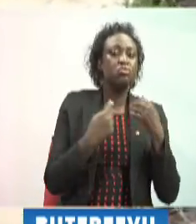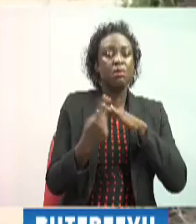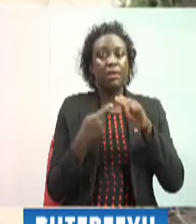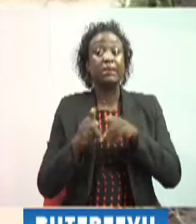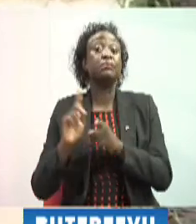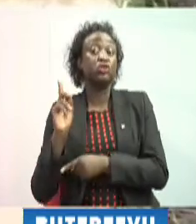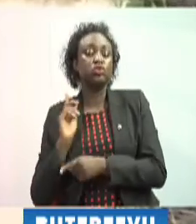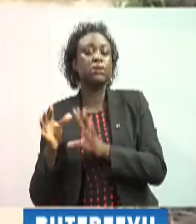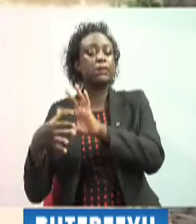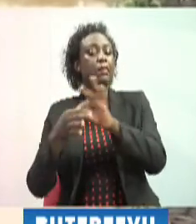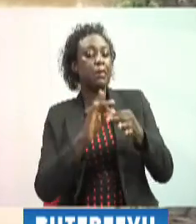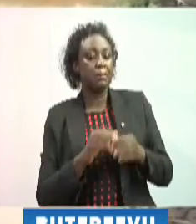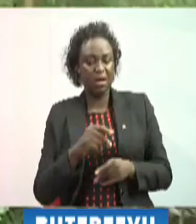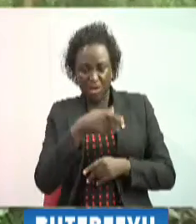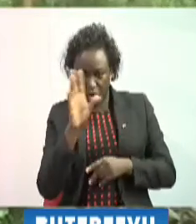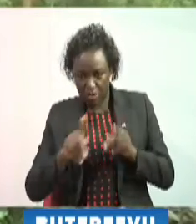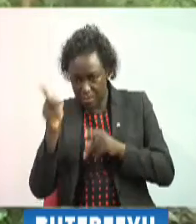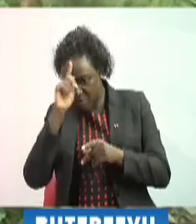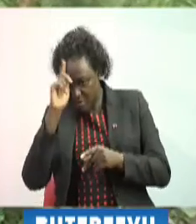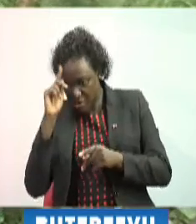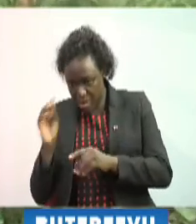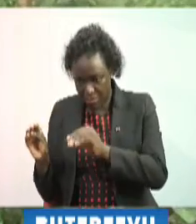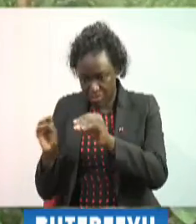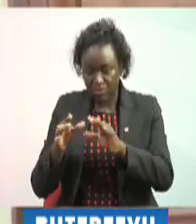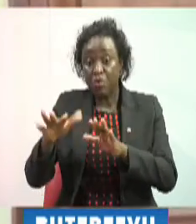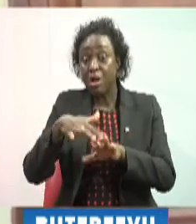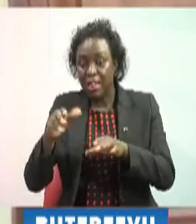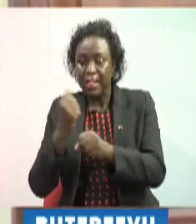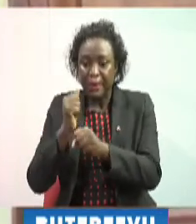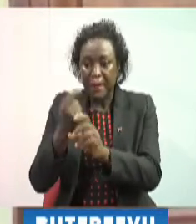ddembe bakwatabo bonna abeesenza mu ntobazi n'okukoleramu emirimu egy'enjawulo.